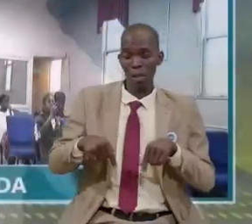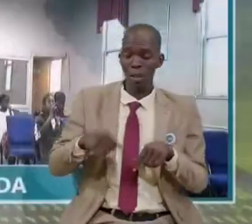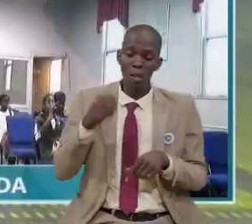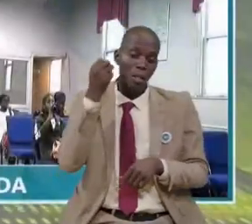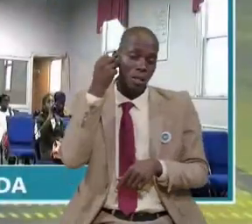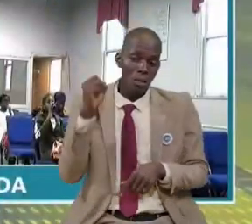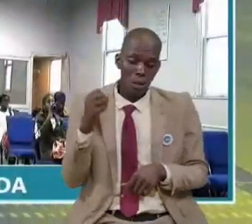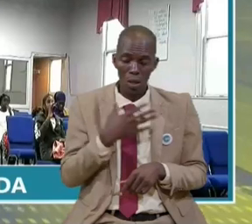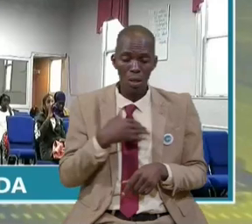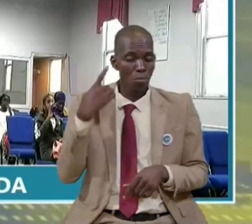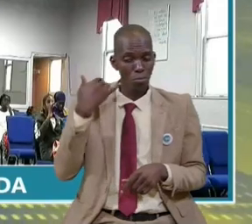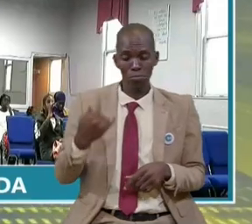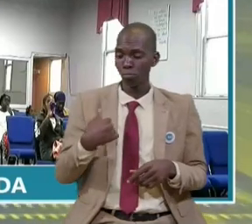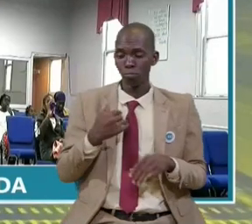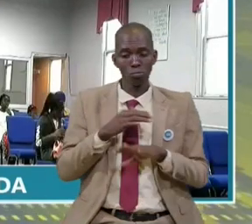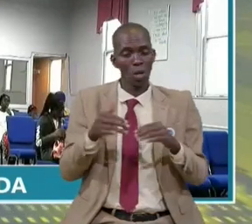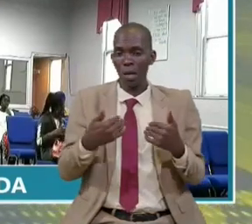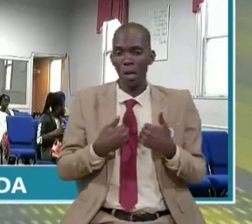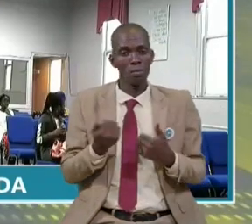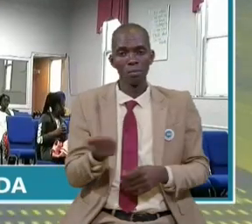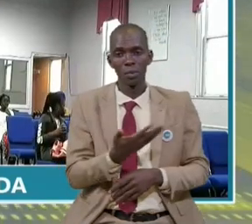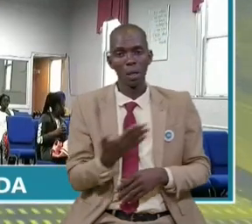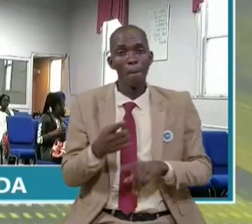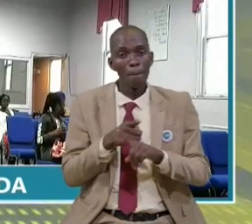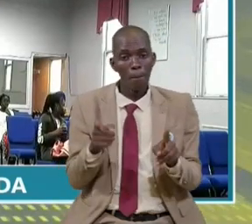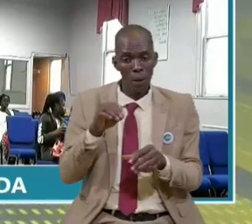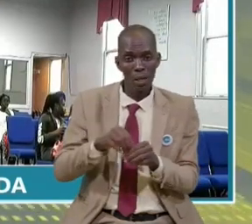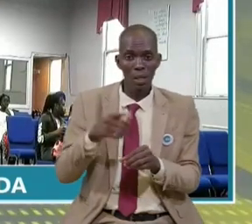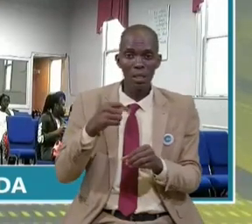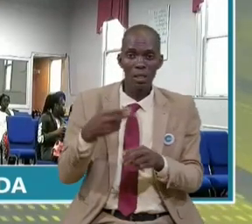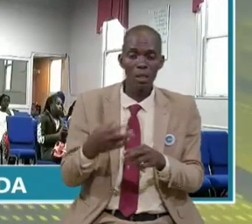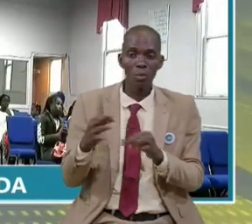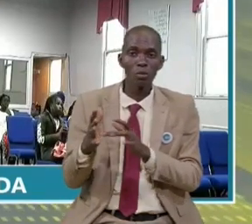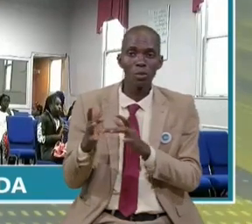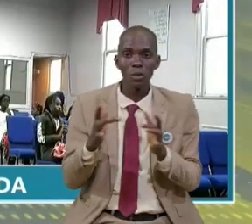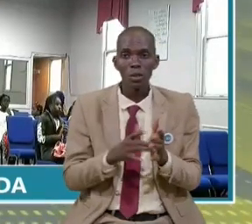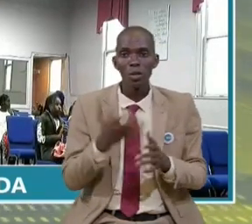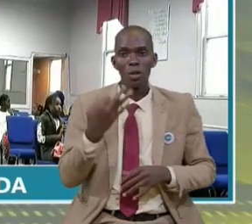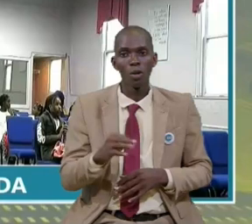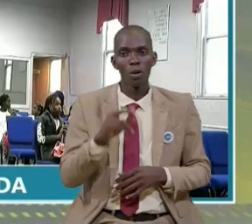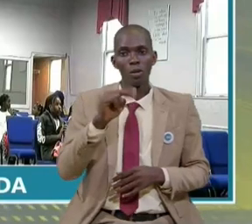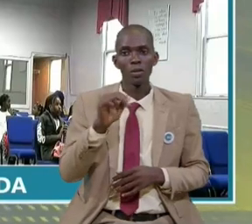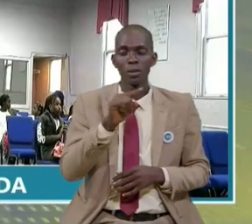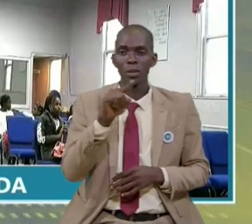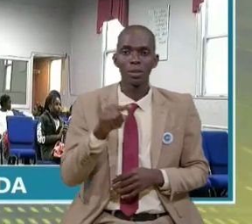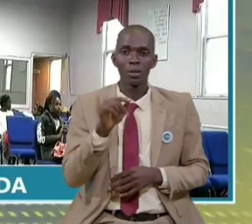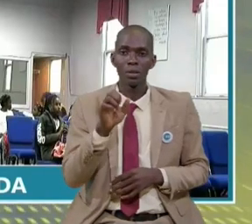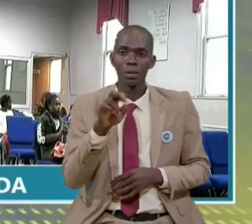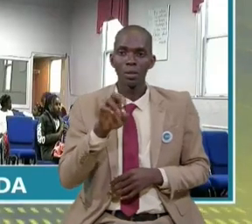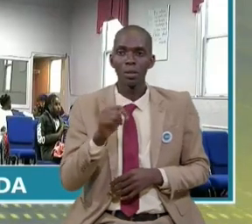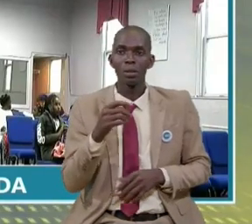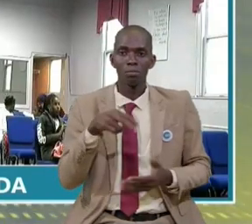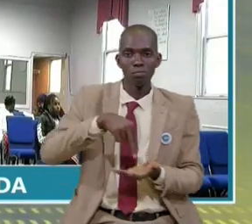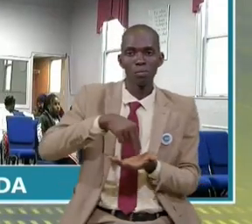argent, mais au nom de Jésus de Nazareth, lève-toi et marche. Et